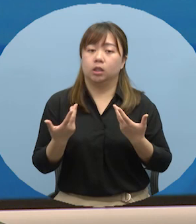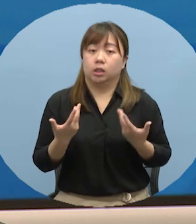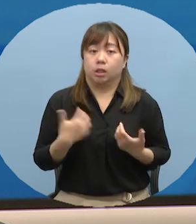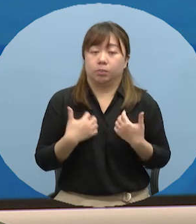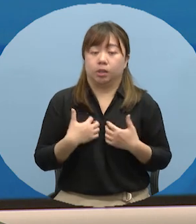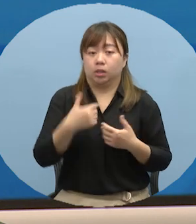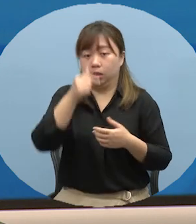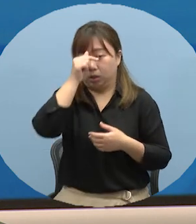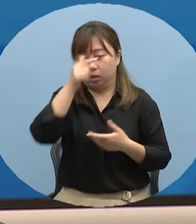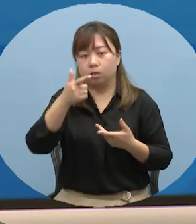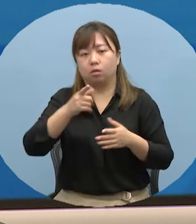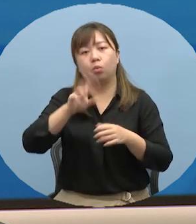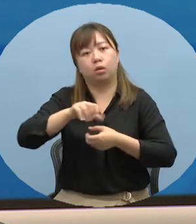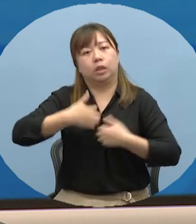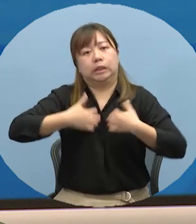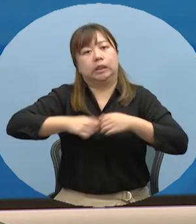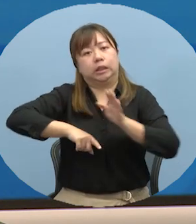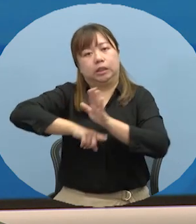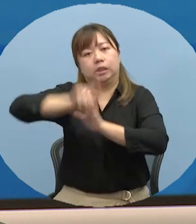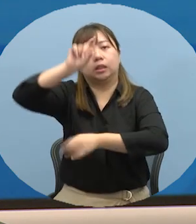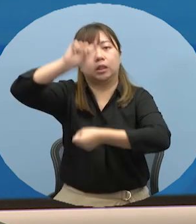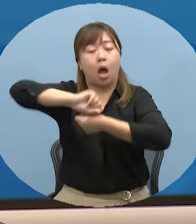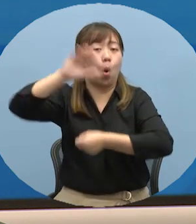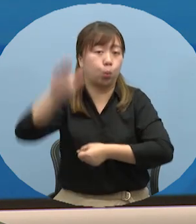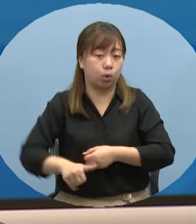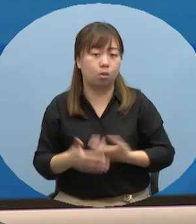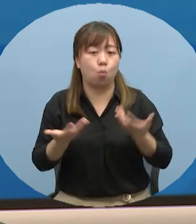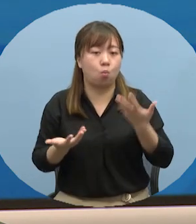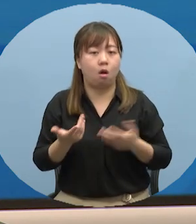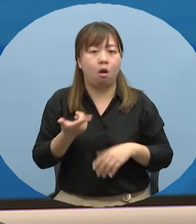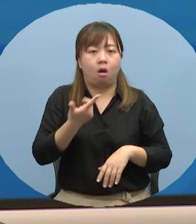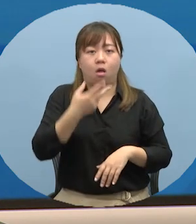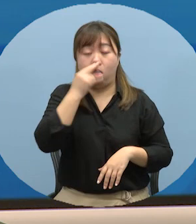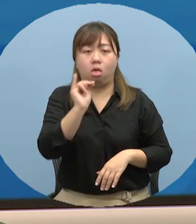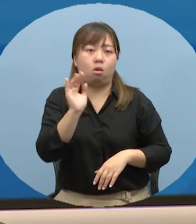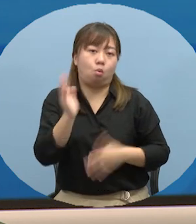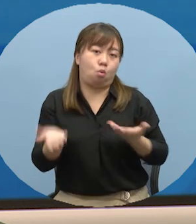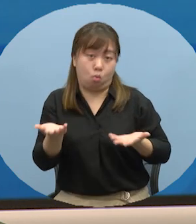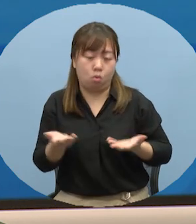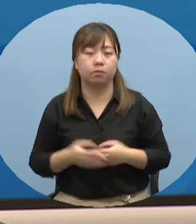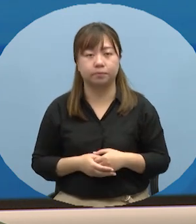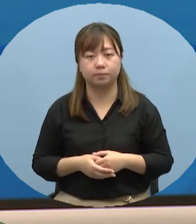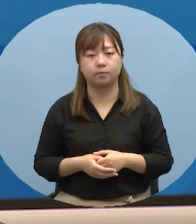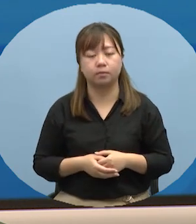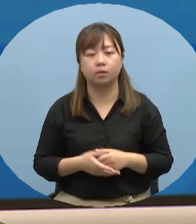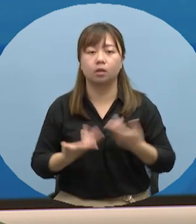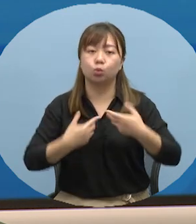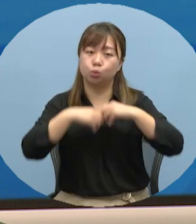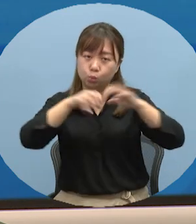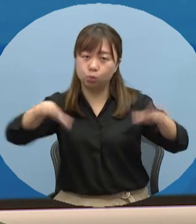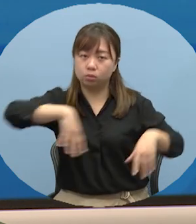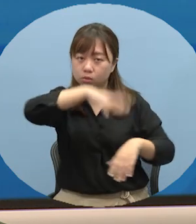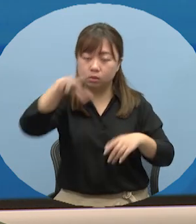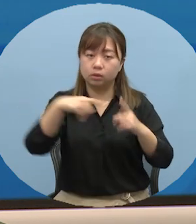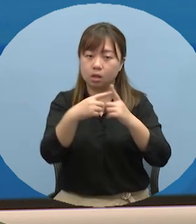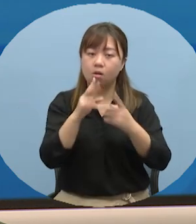數咧係會急劇上升，甚至出現飽和嘅情況。因此呼籲市民咧，如果係有輕微嘅